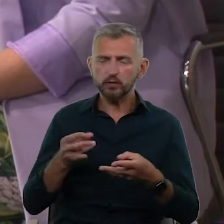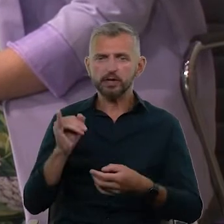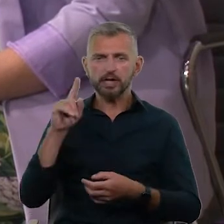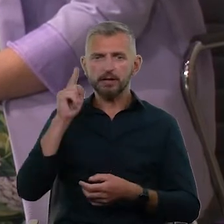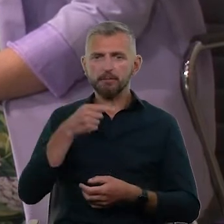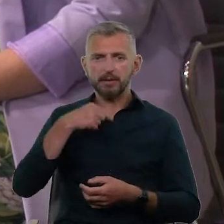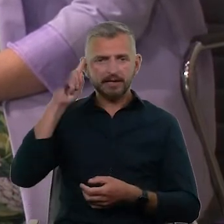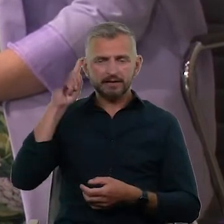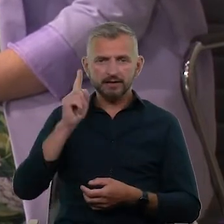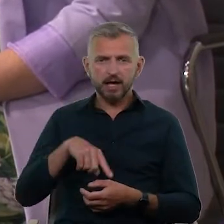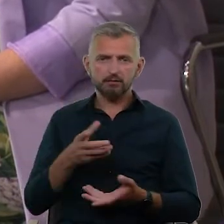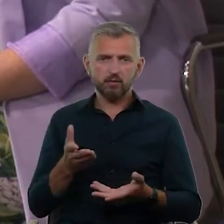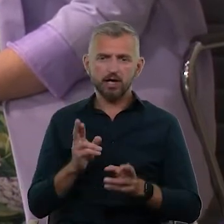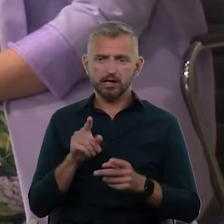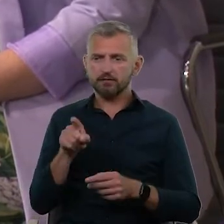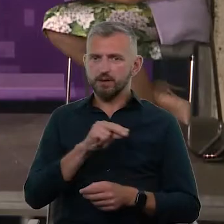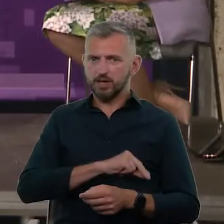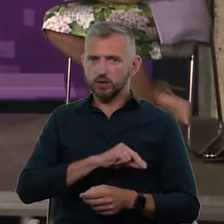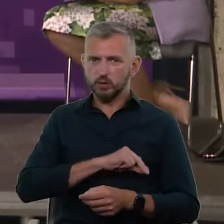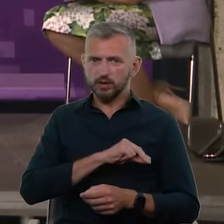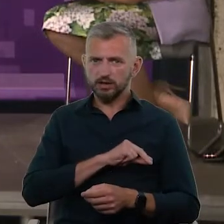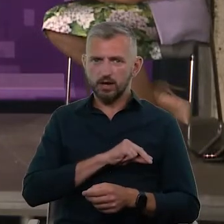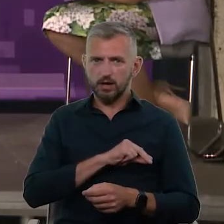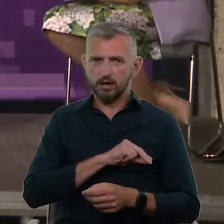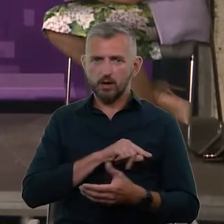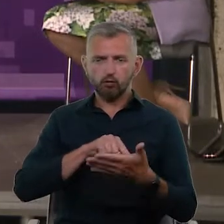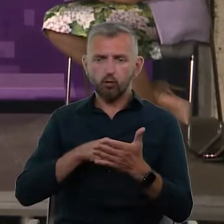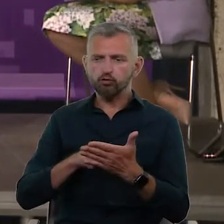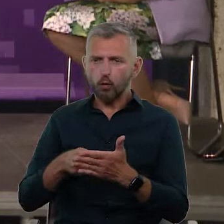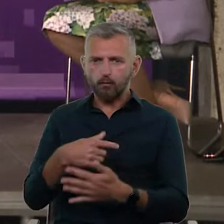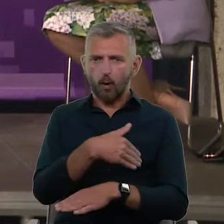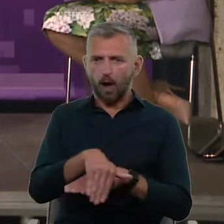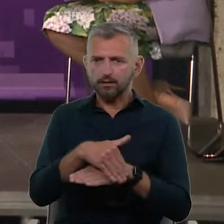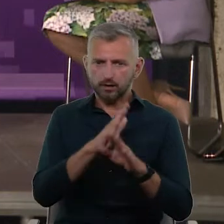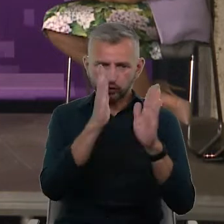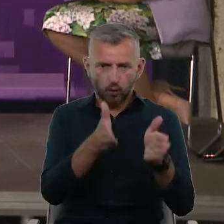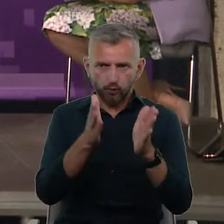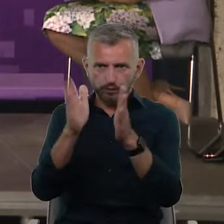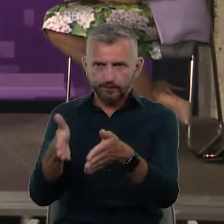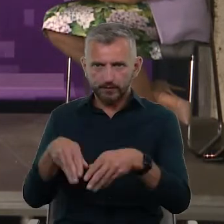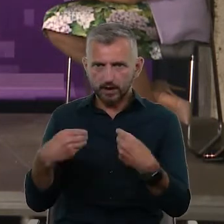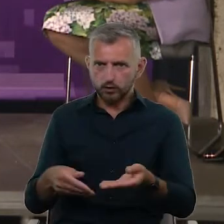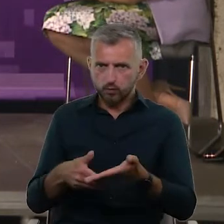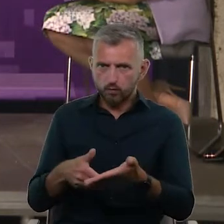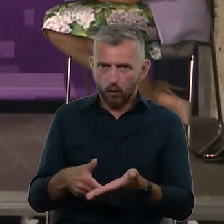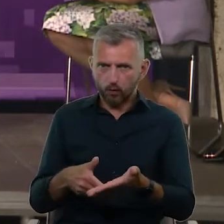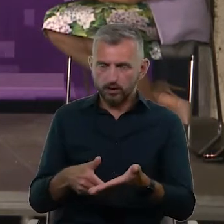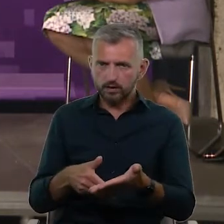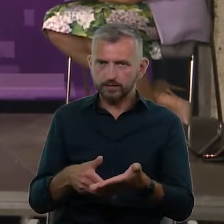знаємо, як ви працюєте точково, саме адресно, да, надаєте допомогу, і